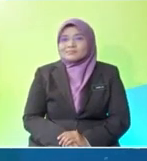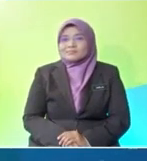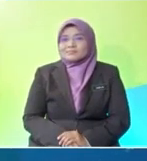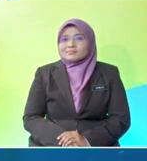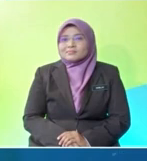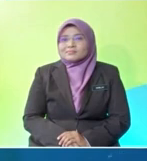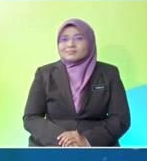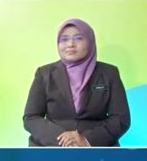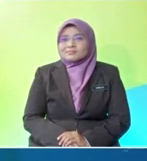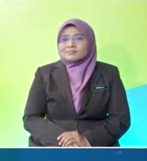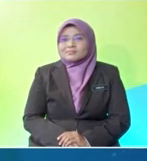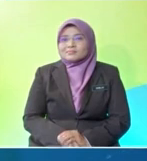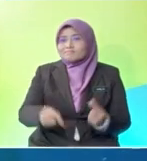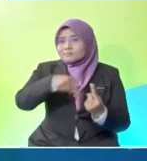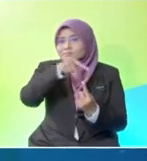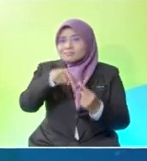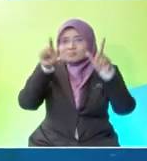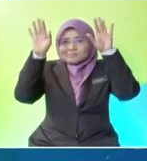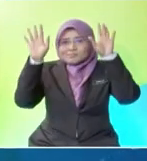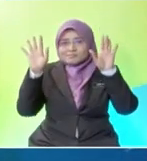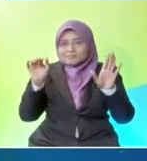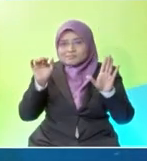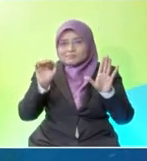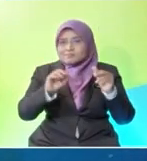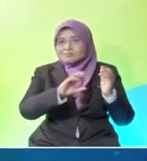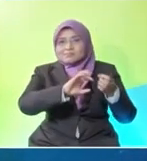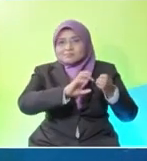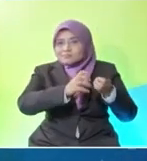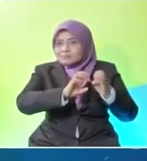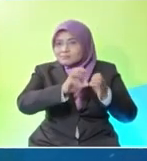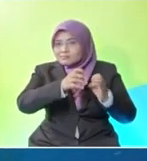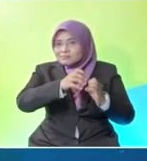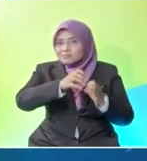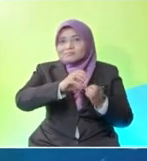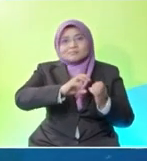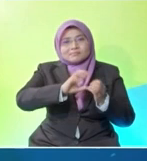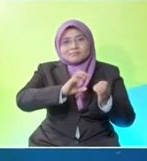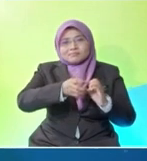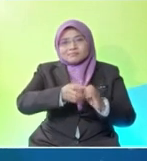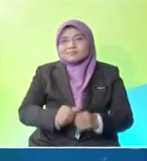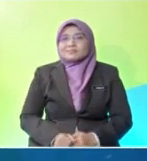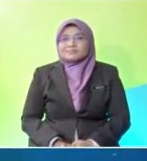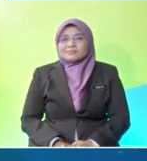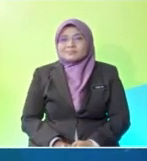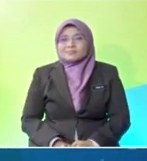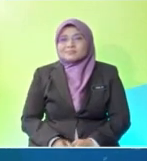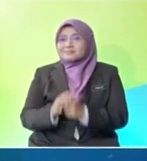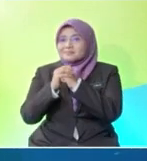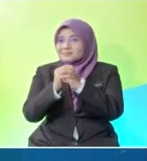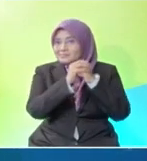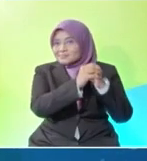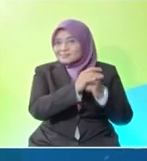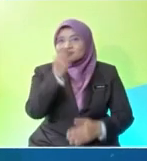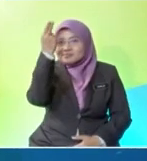bila di kena hujan saja moto tuh berfungsi Nah jadi gua setannya kepada Hanin karena Hanif telah berjaya